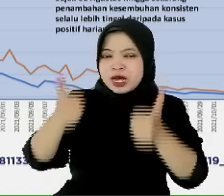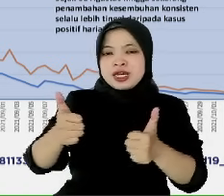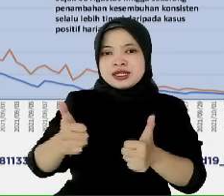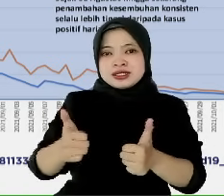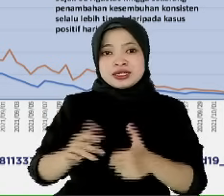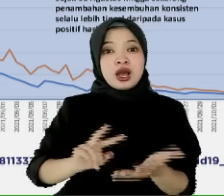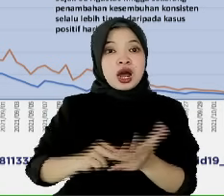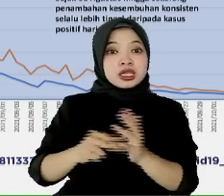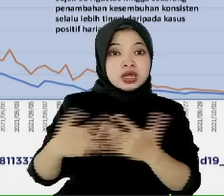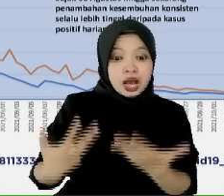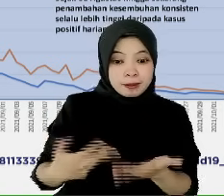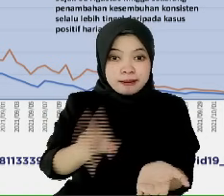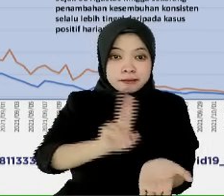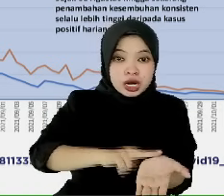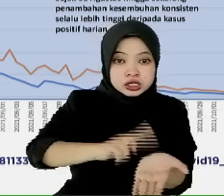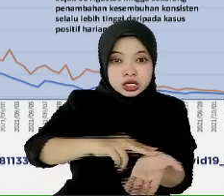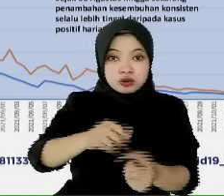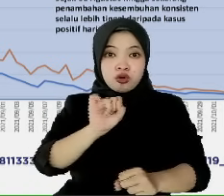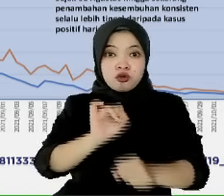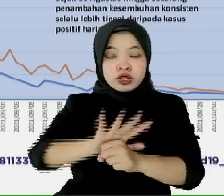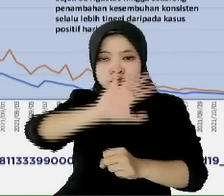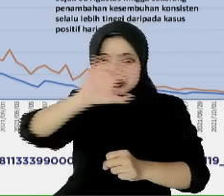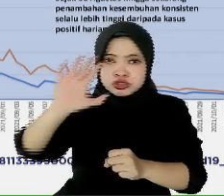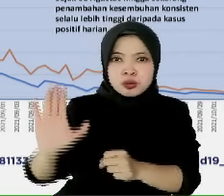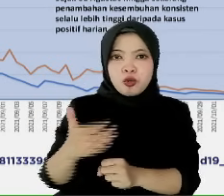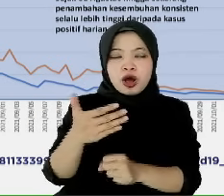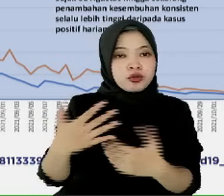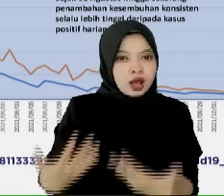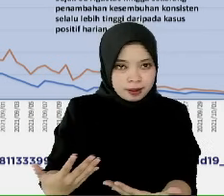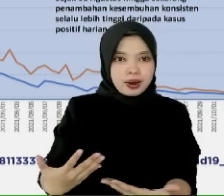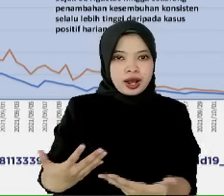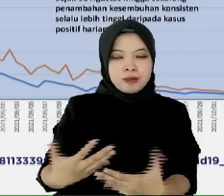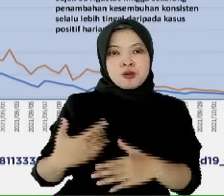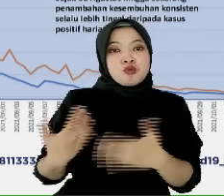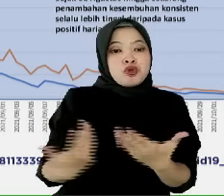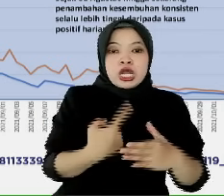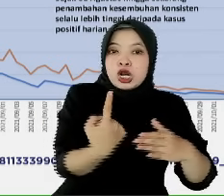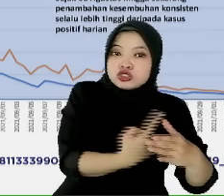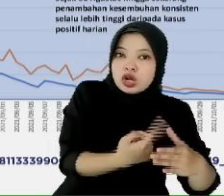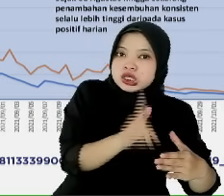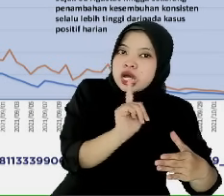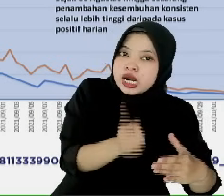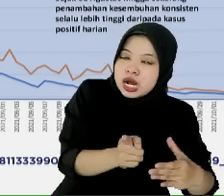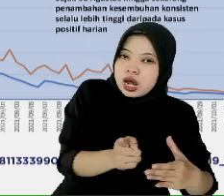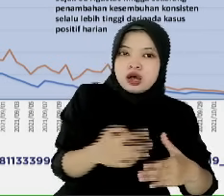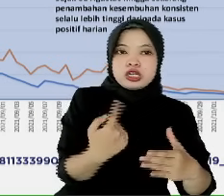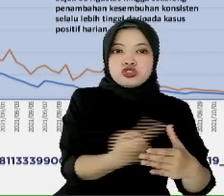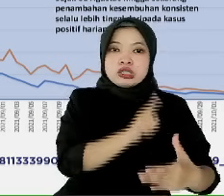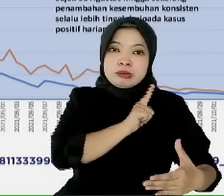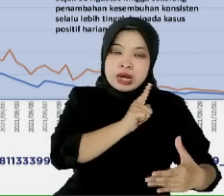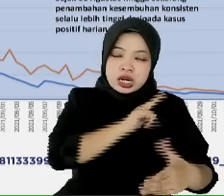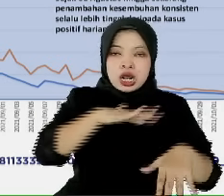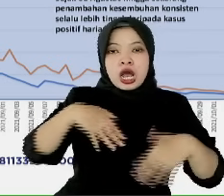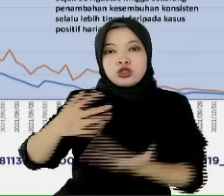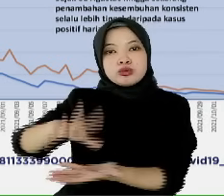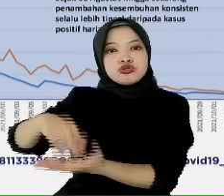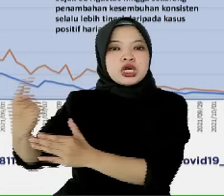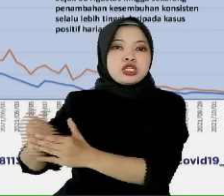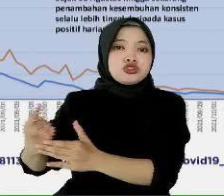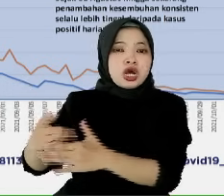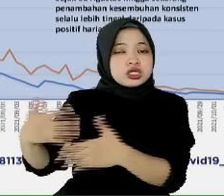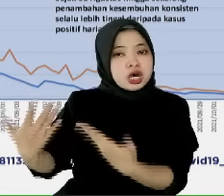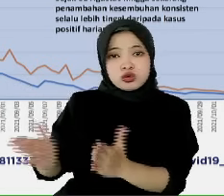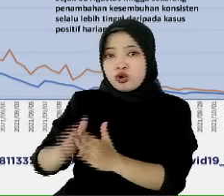penanganan pasien COVID-19, baik yang melakukan isolasi mandiri, terpusat, maupun dirawat di rumah